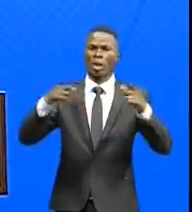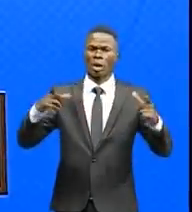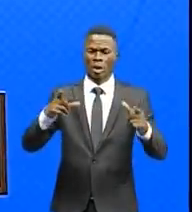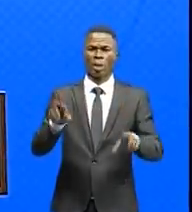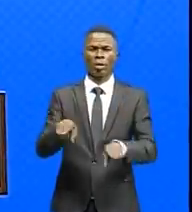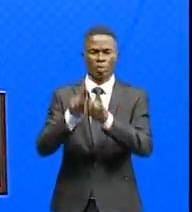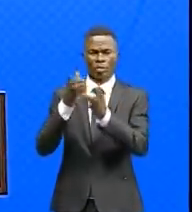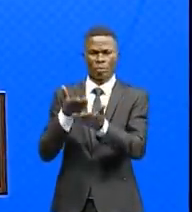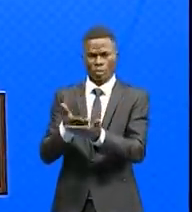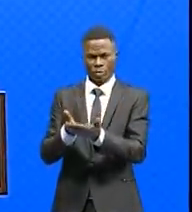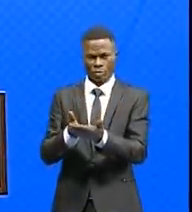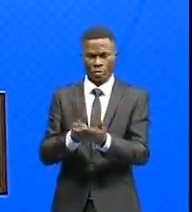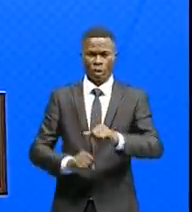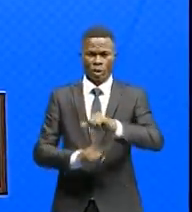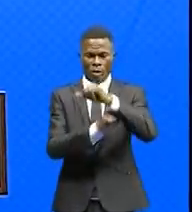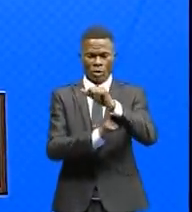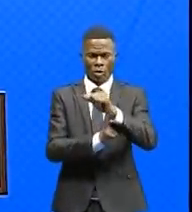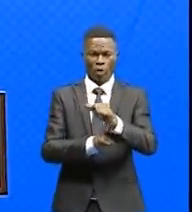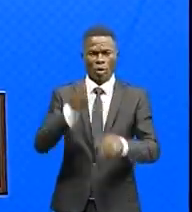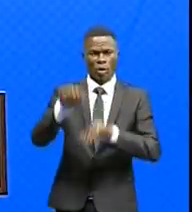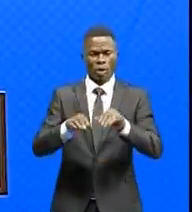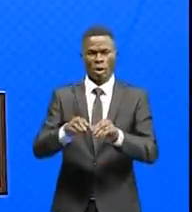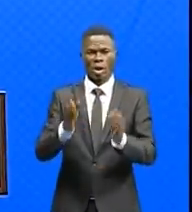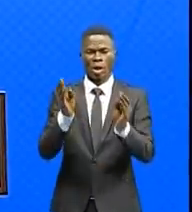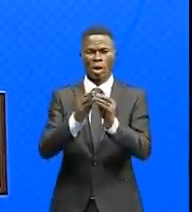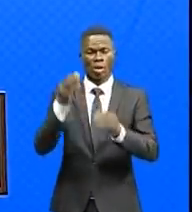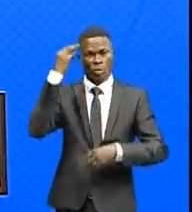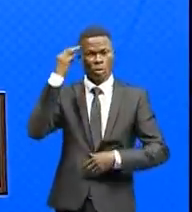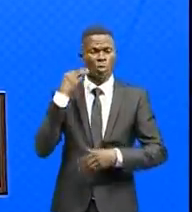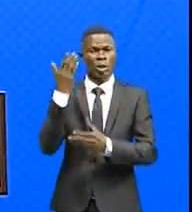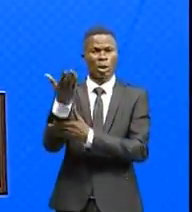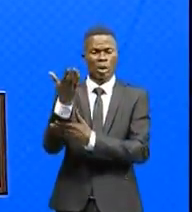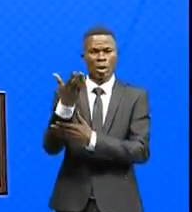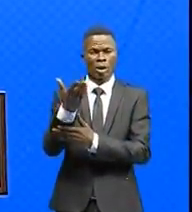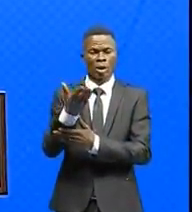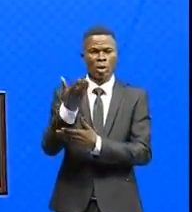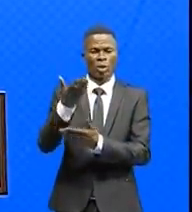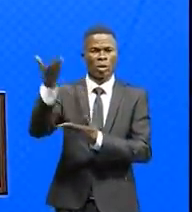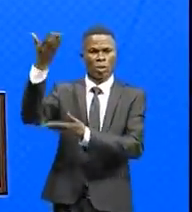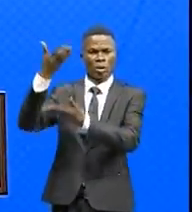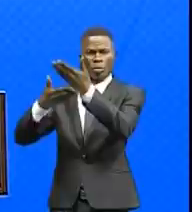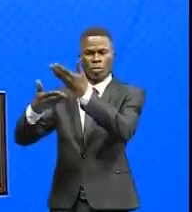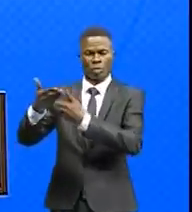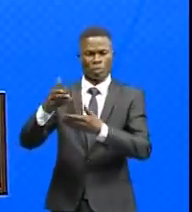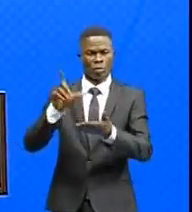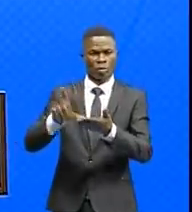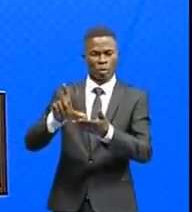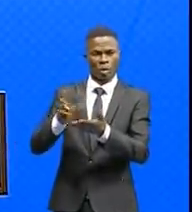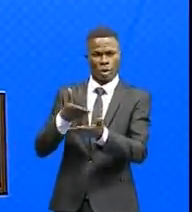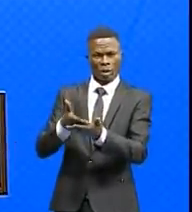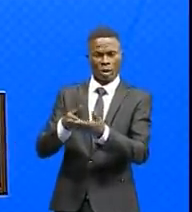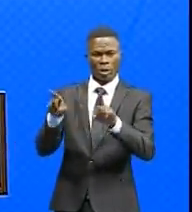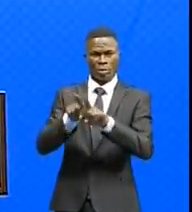crédit. Soutenant la démarche du Conseil des ministres à demander un transfert d'une partie de ses allocations au